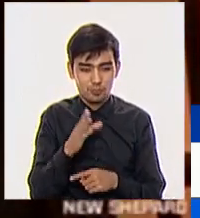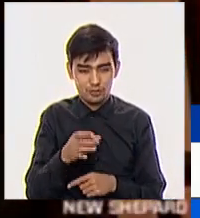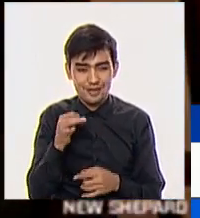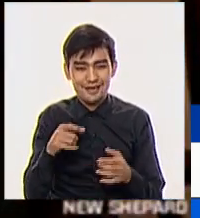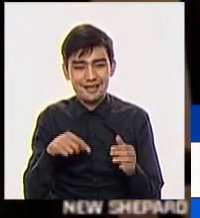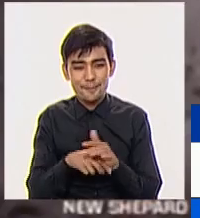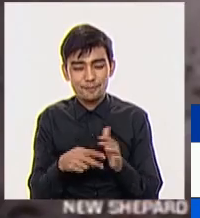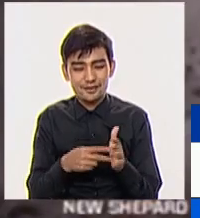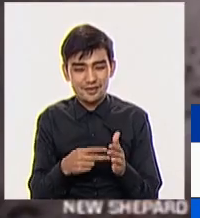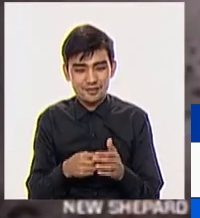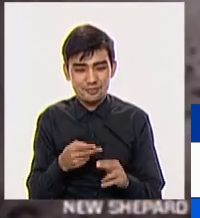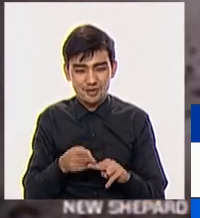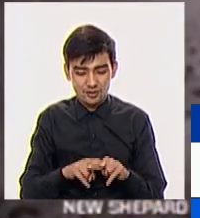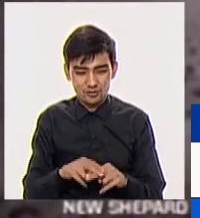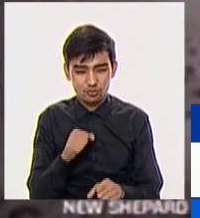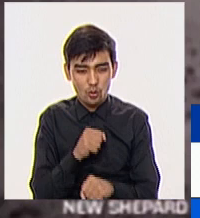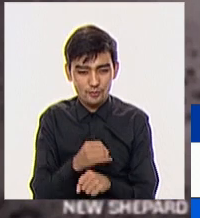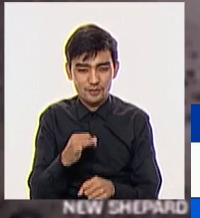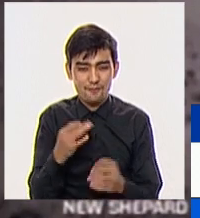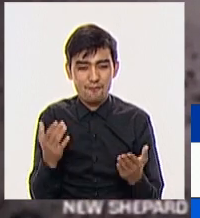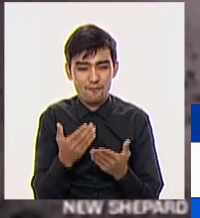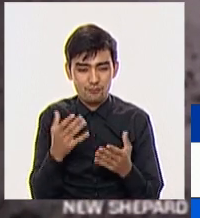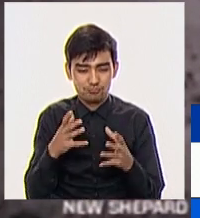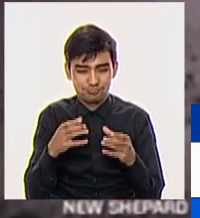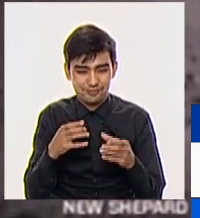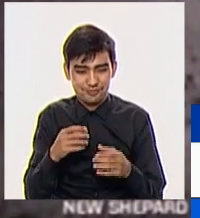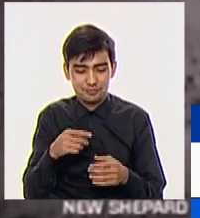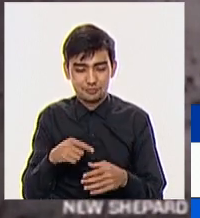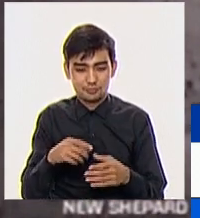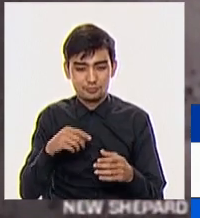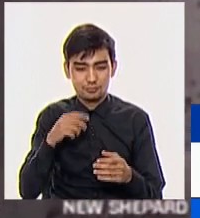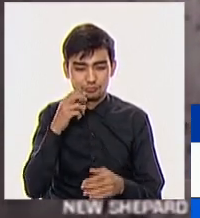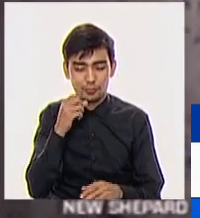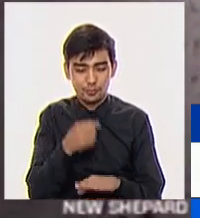Система тормозных парашютов и воздушная подушка обеспечат мягкую посадку в